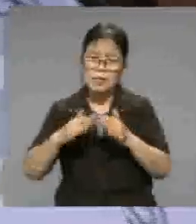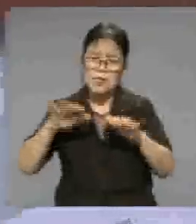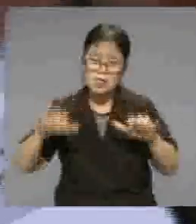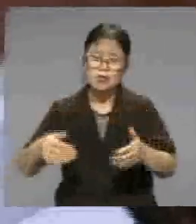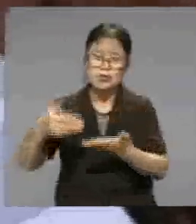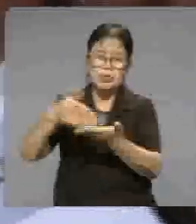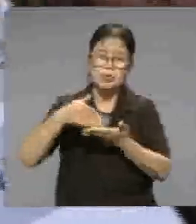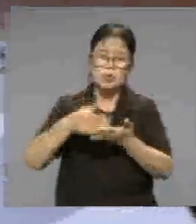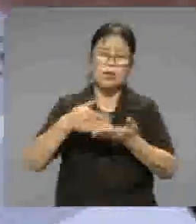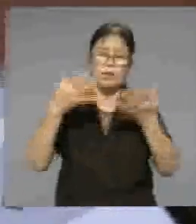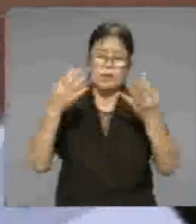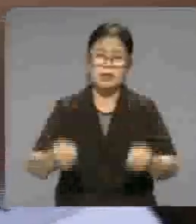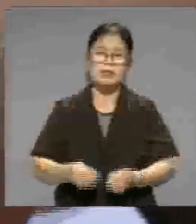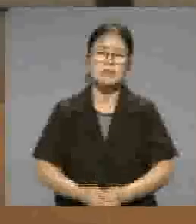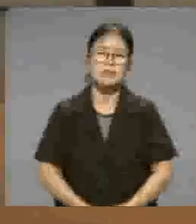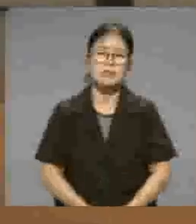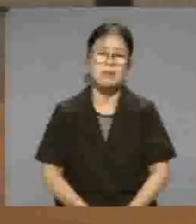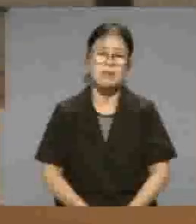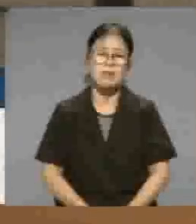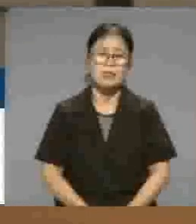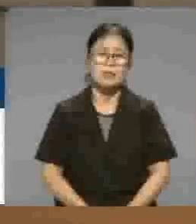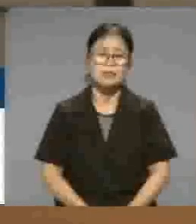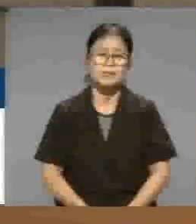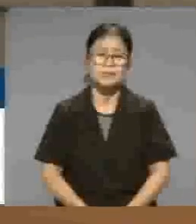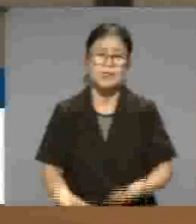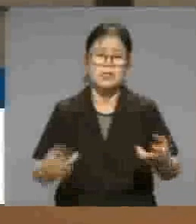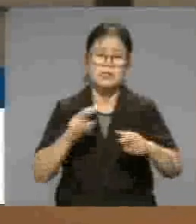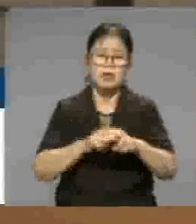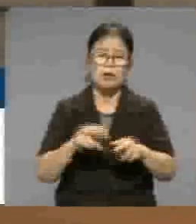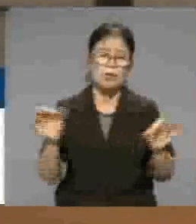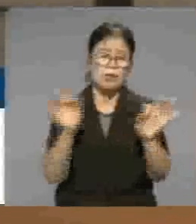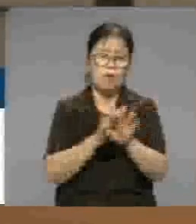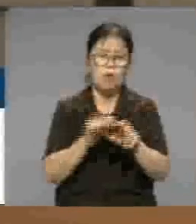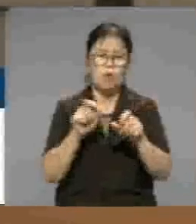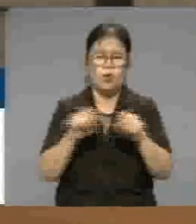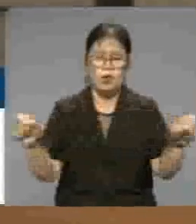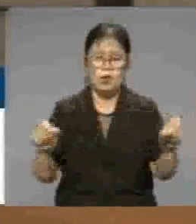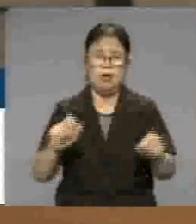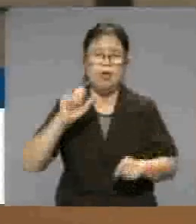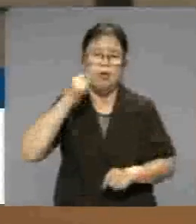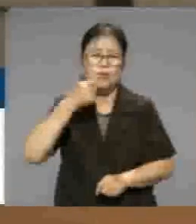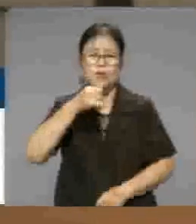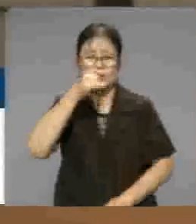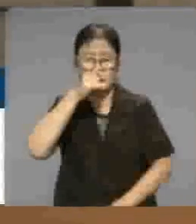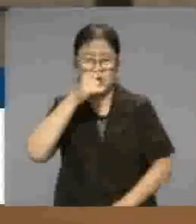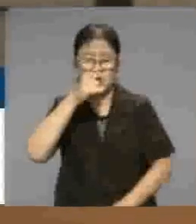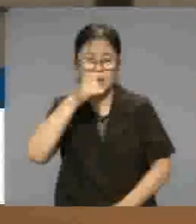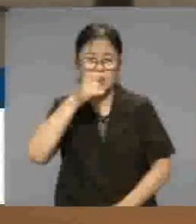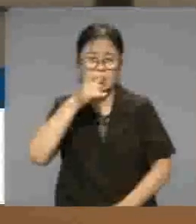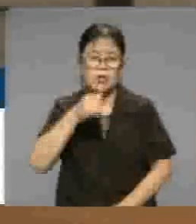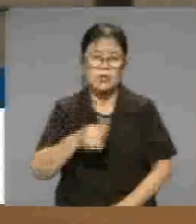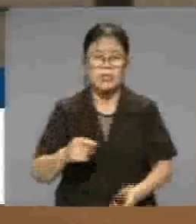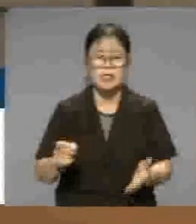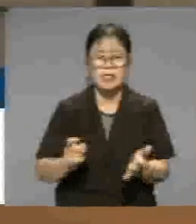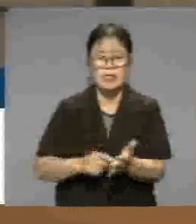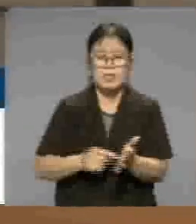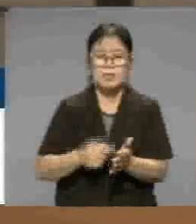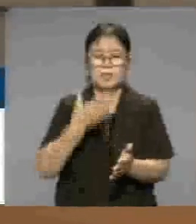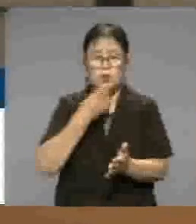많았습니다. 일자리도 잃은 지 너무 오래되고 하다 보니까 좀 어려움이 있을 것 같아서